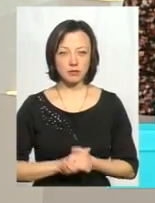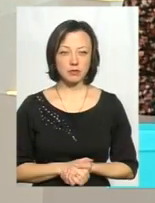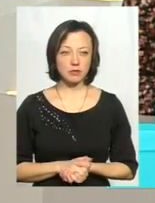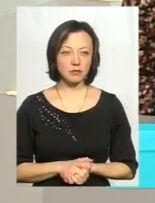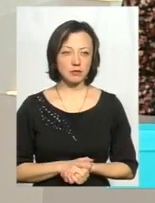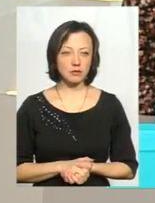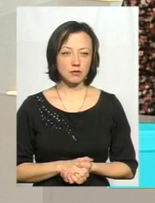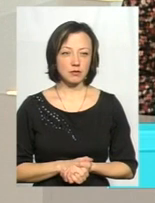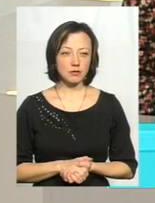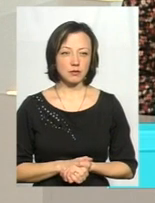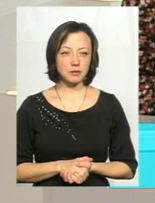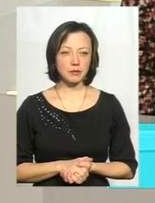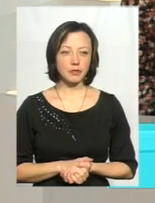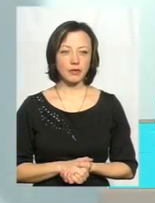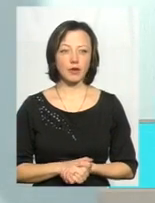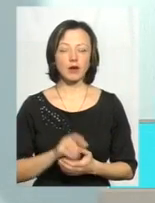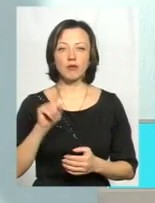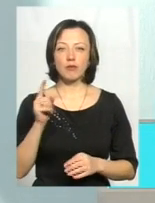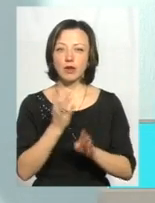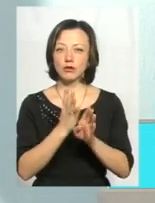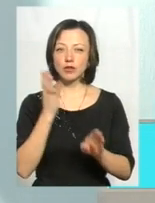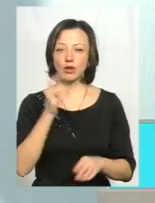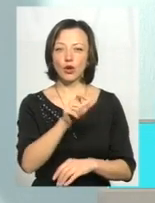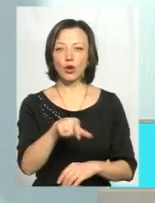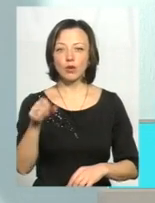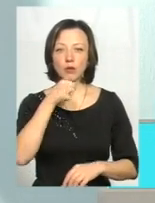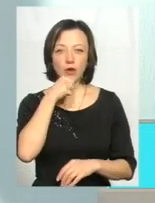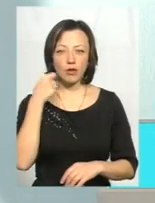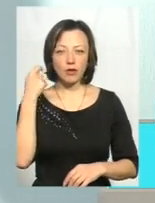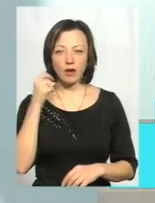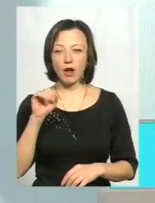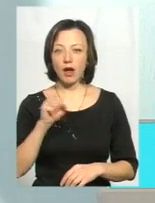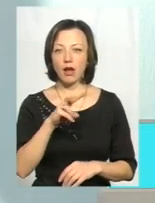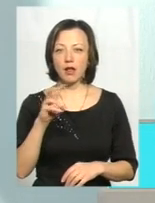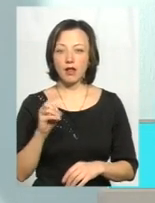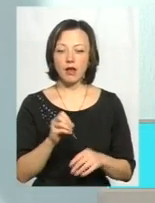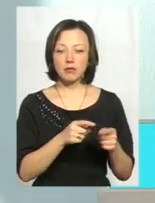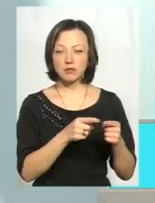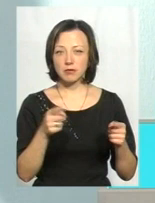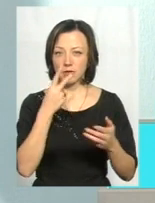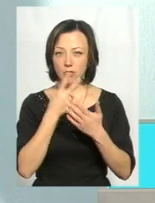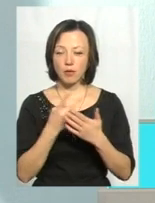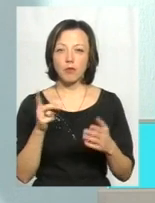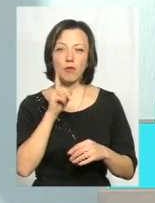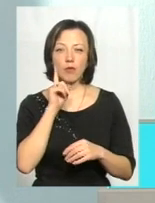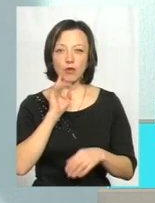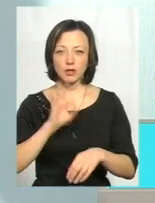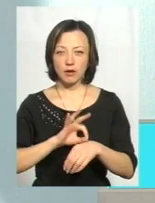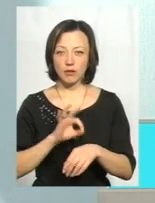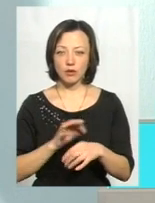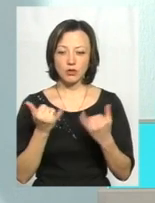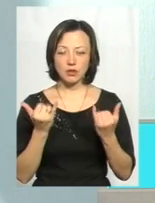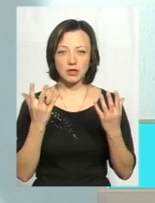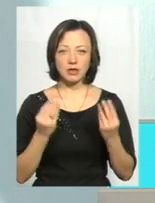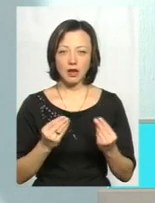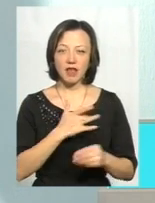прийняти? Ну, в першу чергу, це, звичайно, люди похилого віку, але і спостерігається помолодшення захворюваності. На сьогоднішній день це вже не